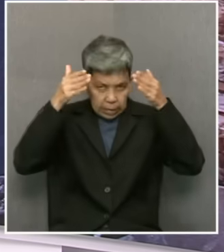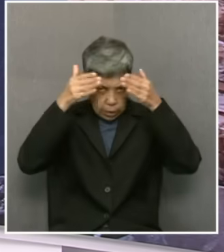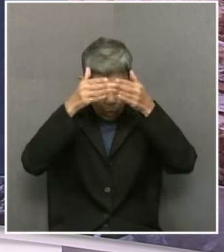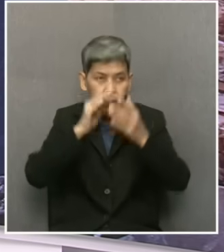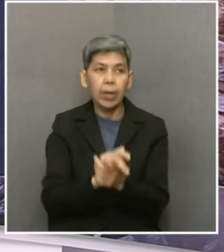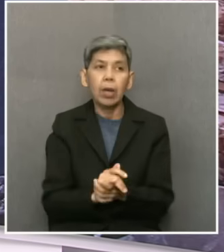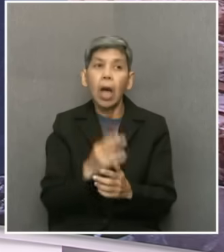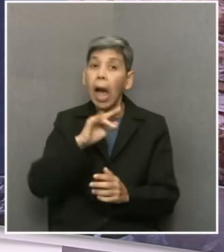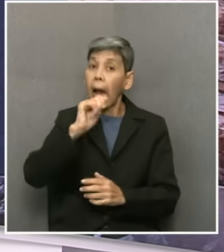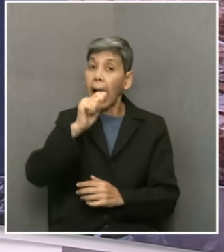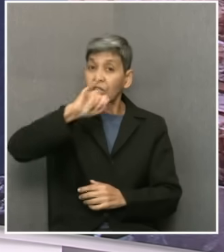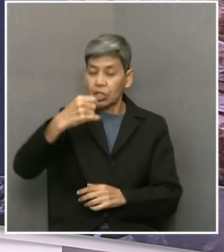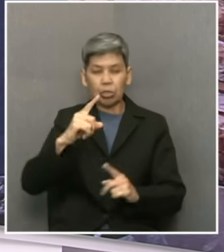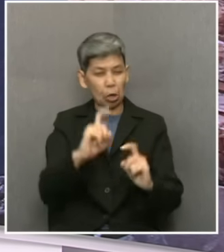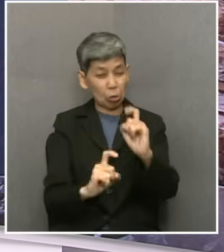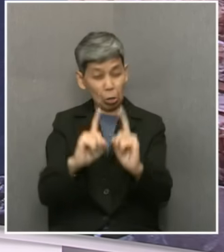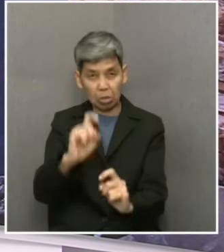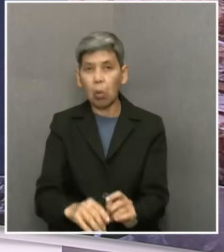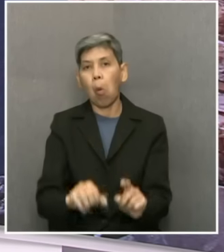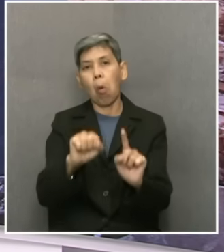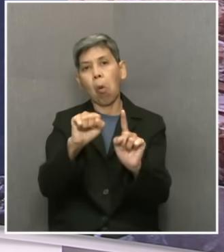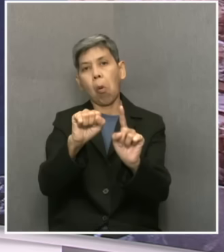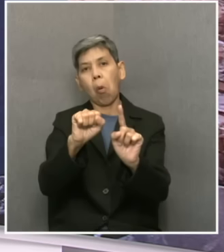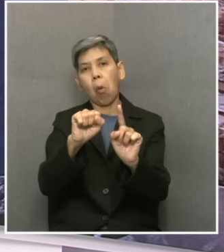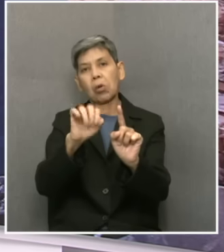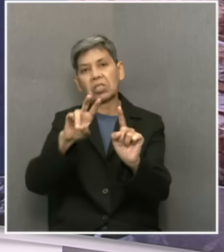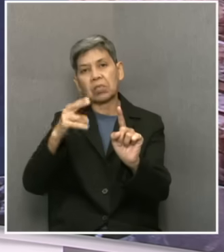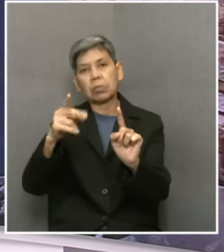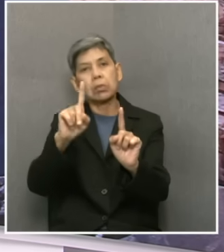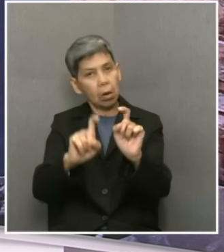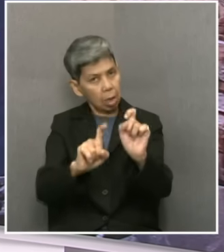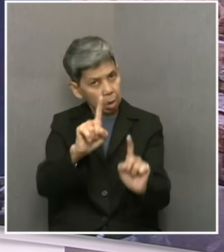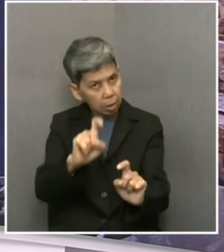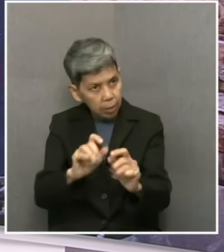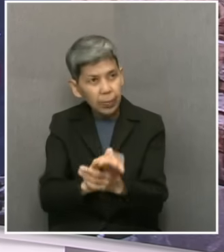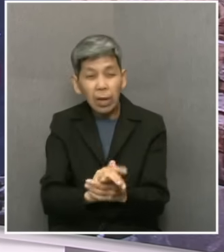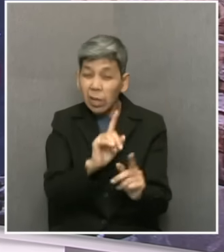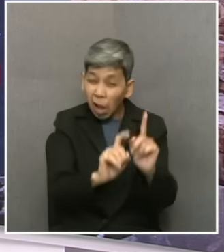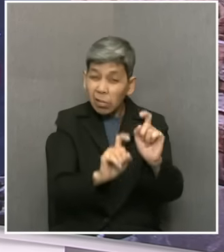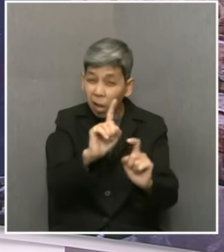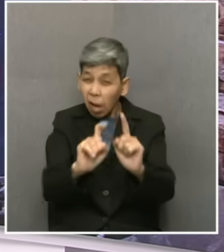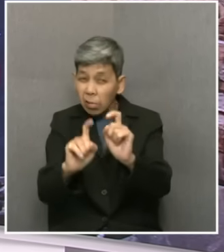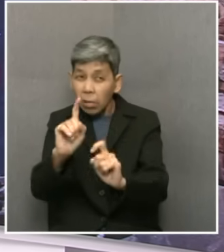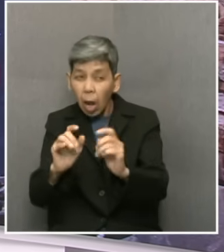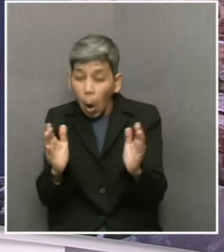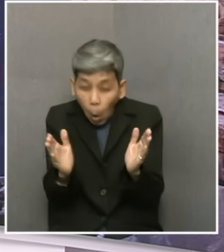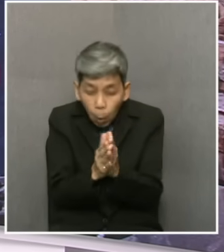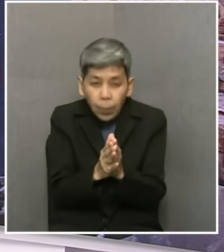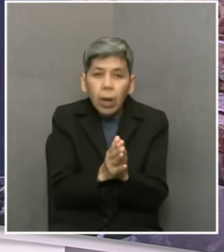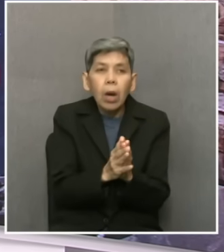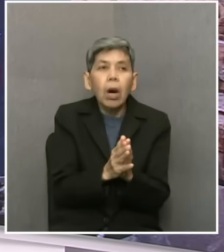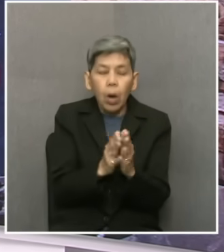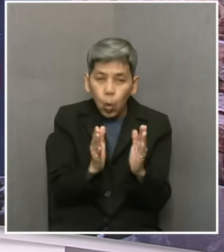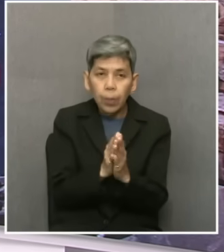ที่อาเจเนี่ยมีผู้เสียชีวิตเกือบ 170,000 คนในครั้งนั้นเลยค่ะแต่ว่ายอดเสียชีวิตรวมทั้งหมดจากเหตุการ